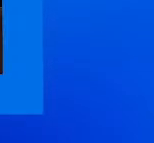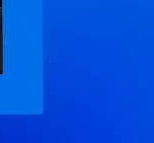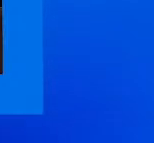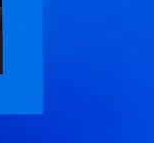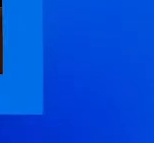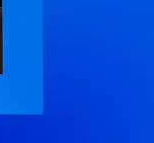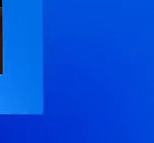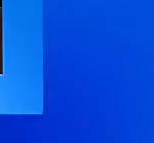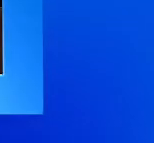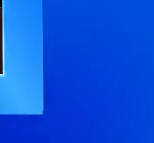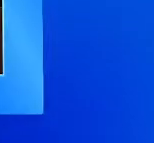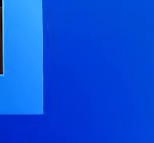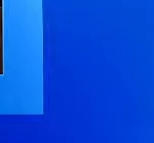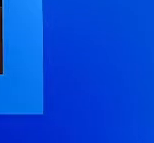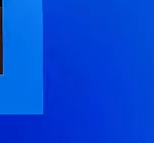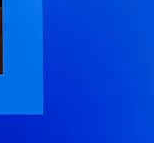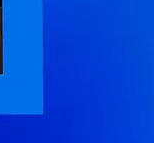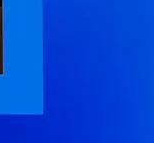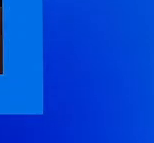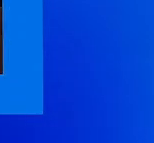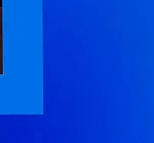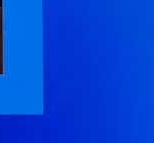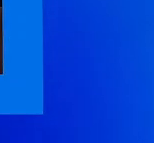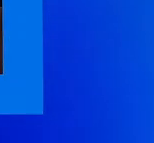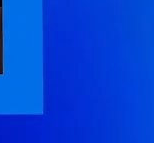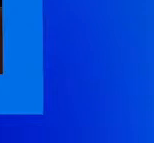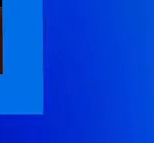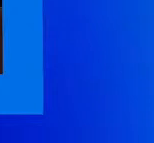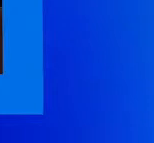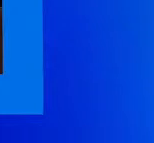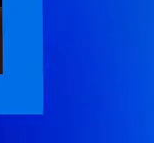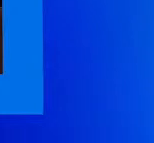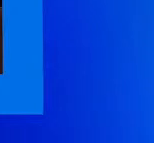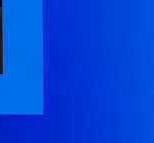détruites maintenant au nom puissant de Jésus